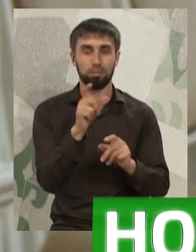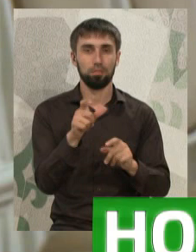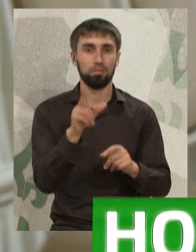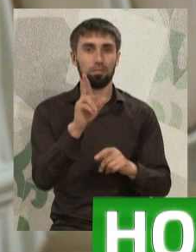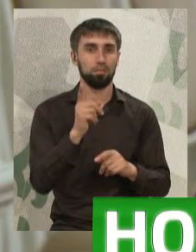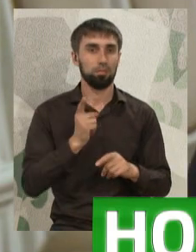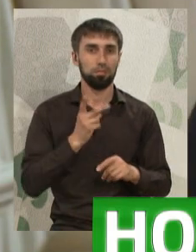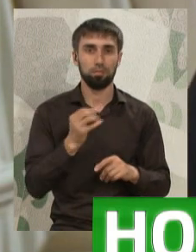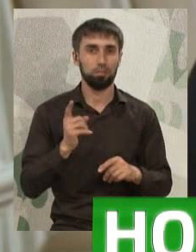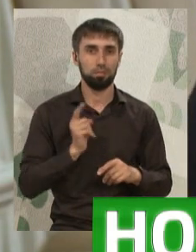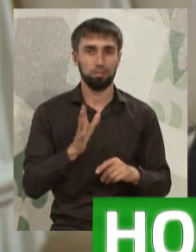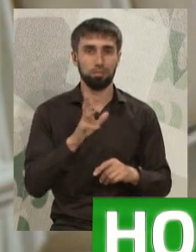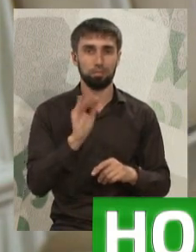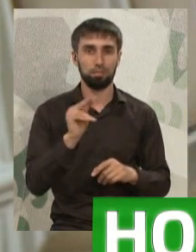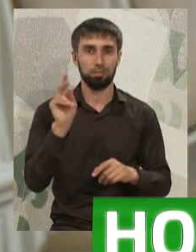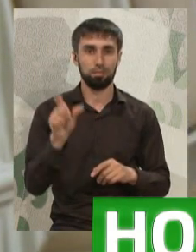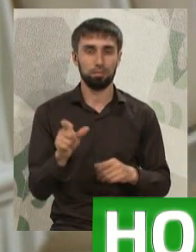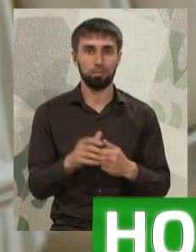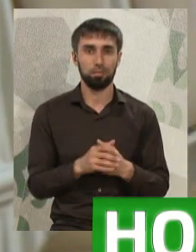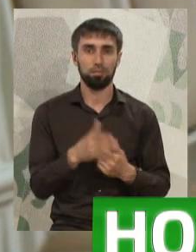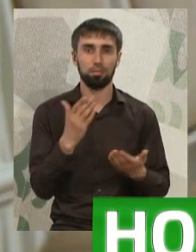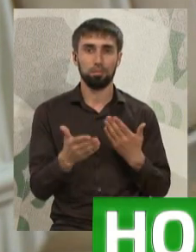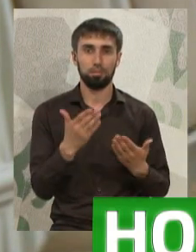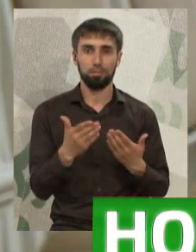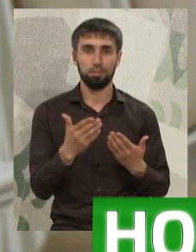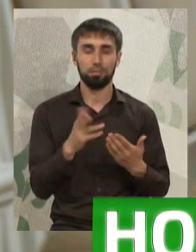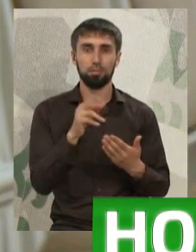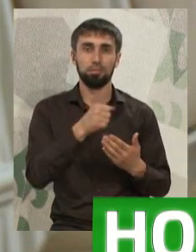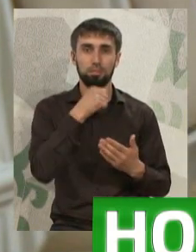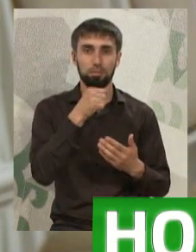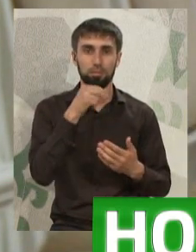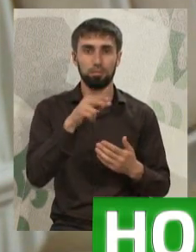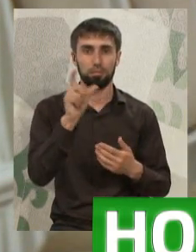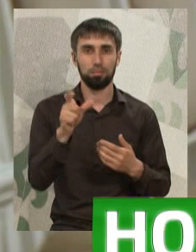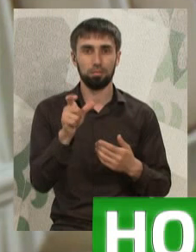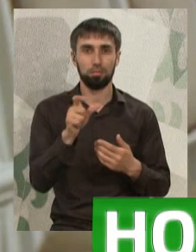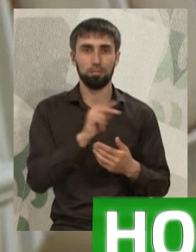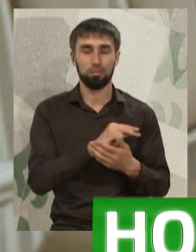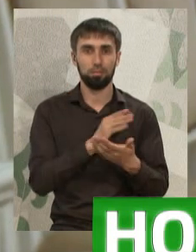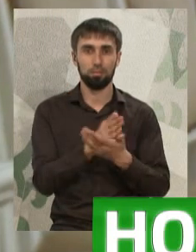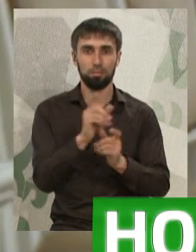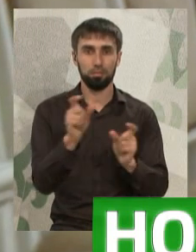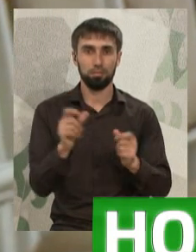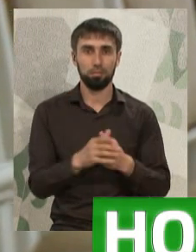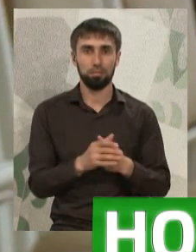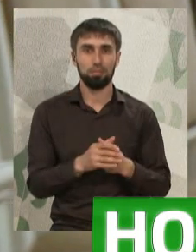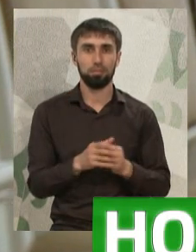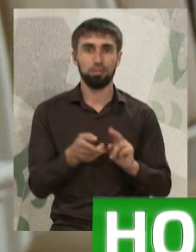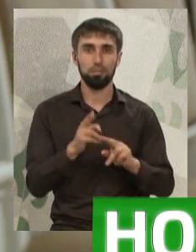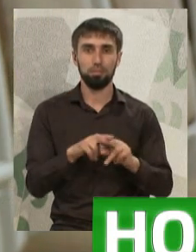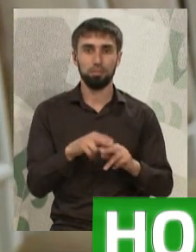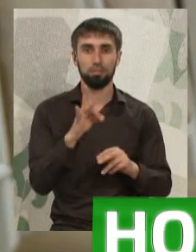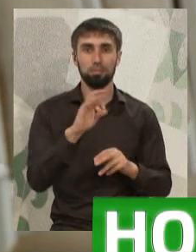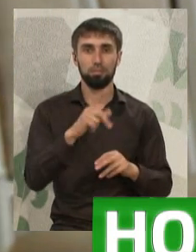дожидаясь врача или более старшего сотрудника. Поэтому